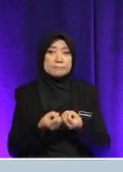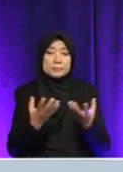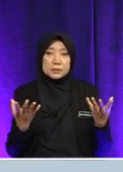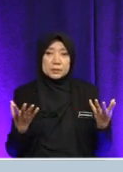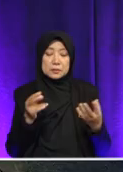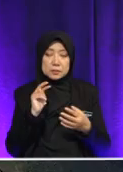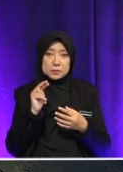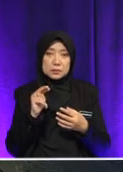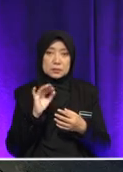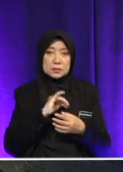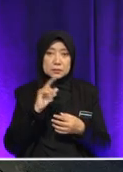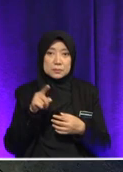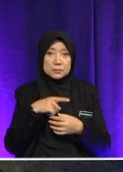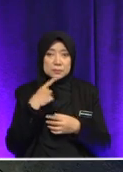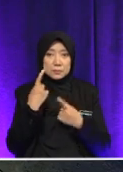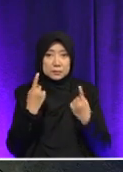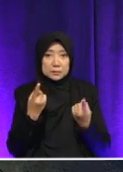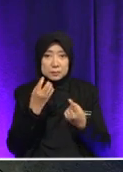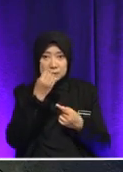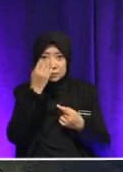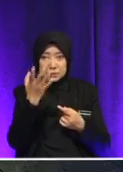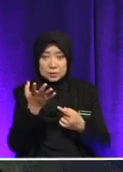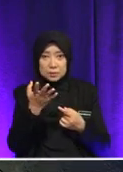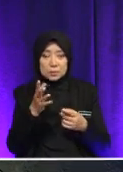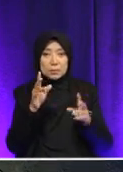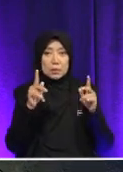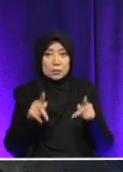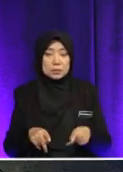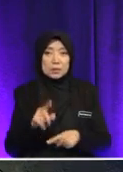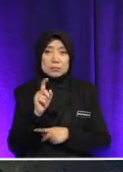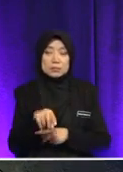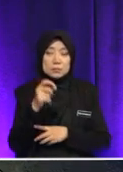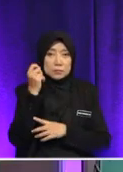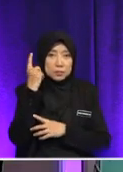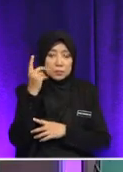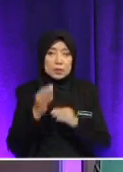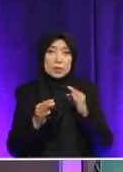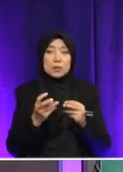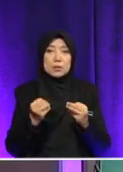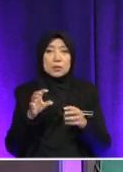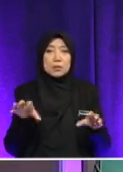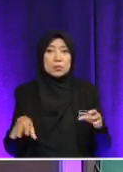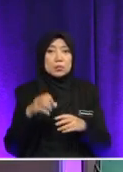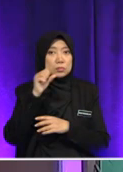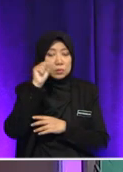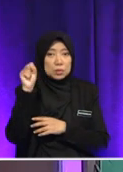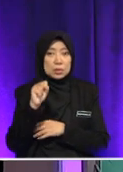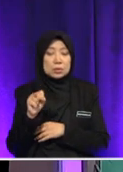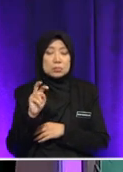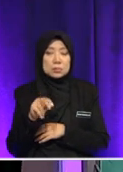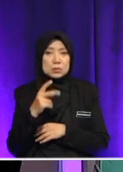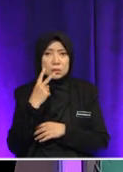saya pergi sana baru saya akan Terangkan cuma belajar karena paham nah buat soal ini mesti tahu oke garam